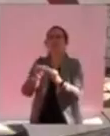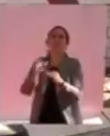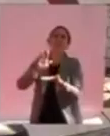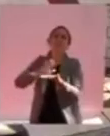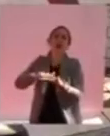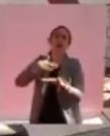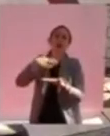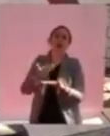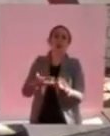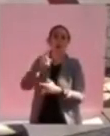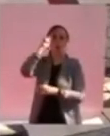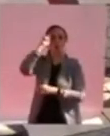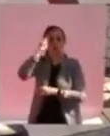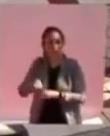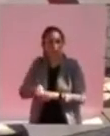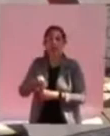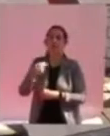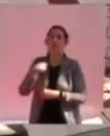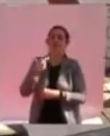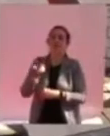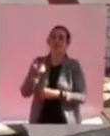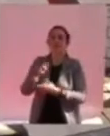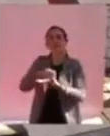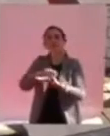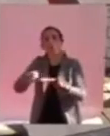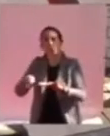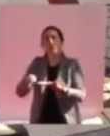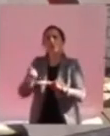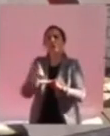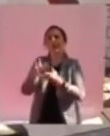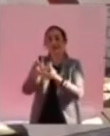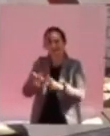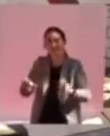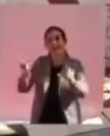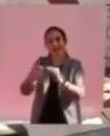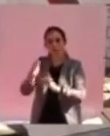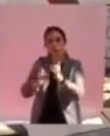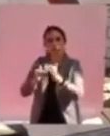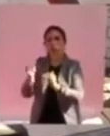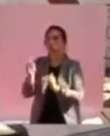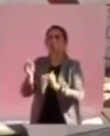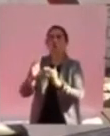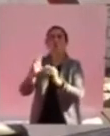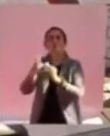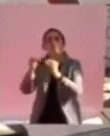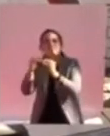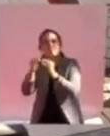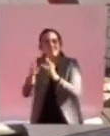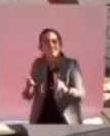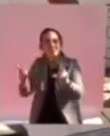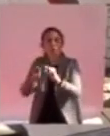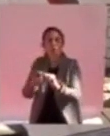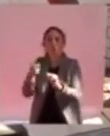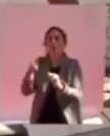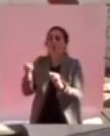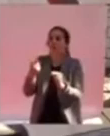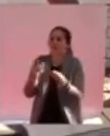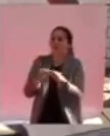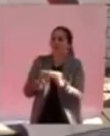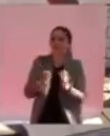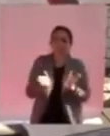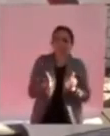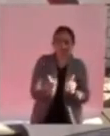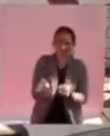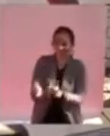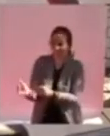sottolineo ricostruzione e non ristrutturazione perché il sistema di classificazione oggi esistente